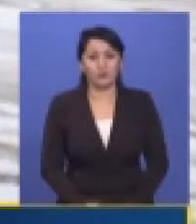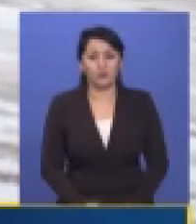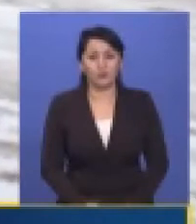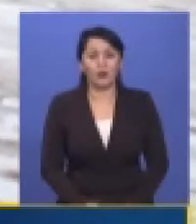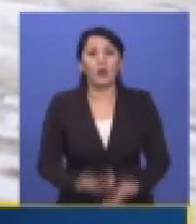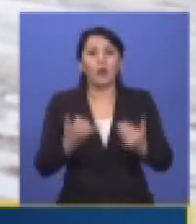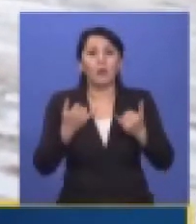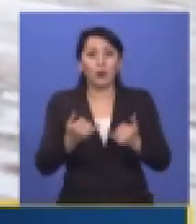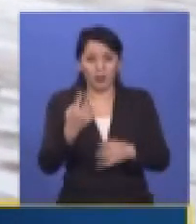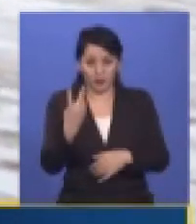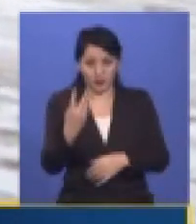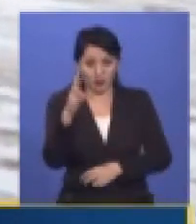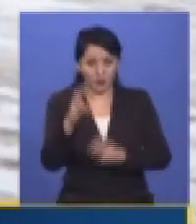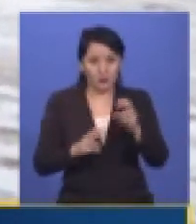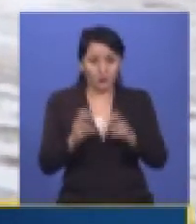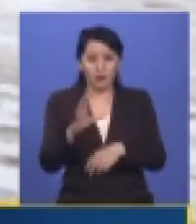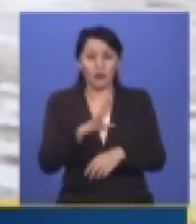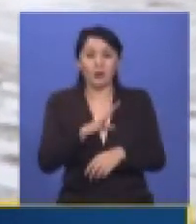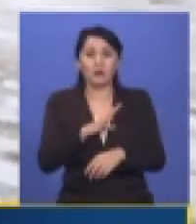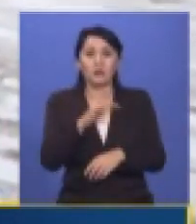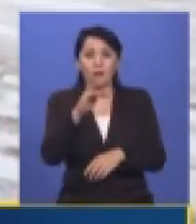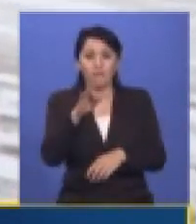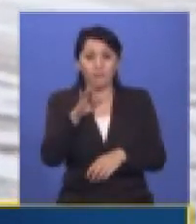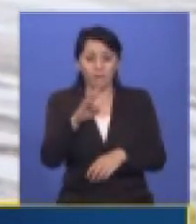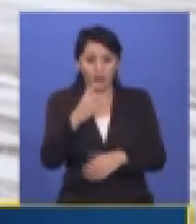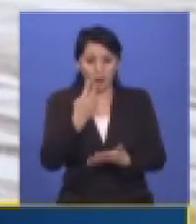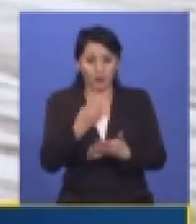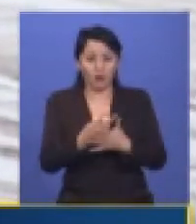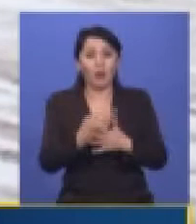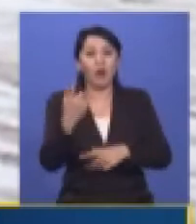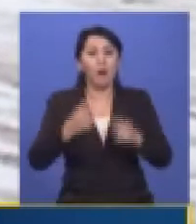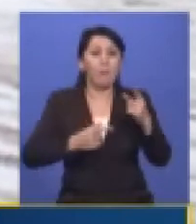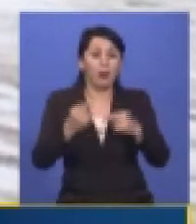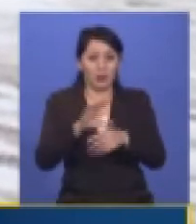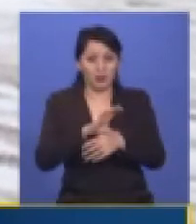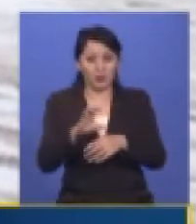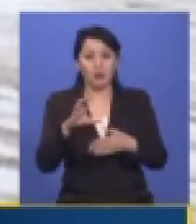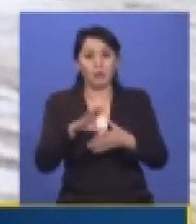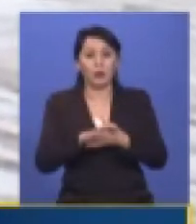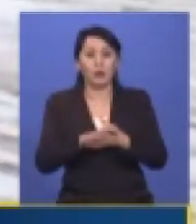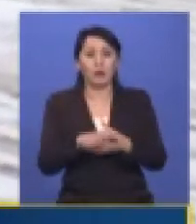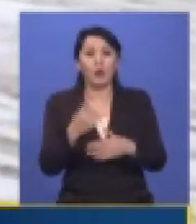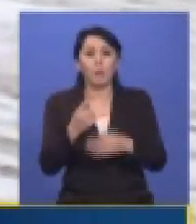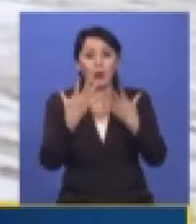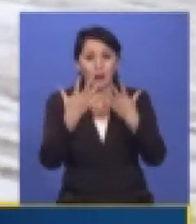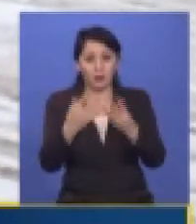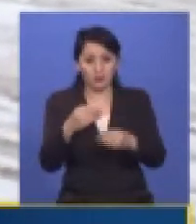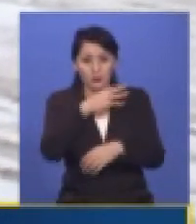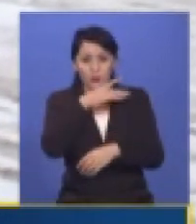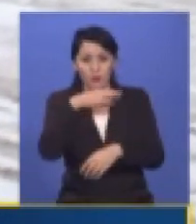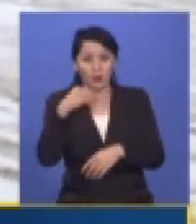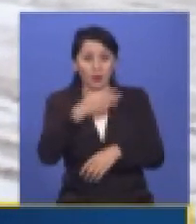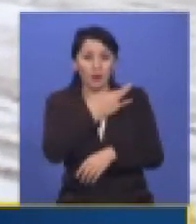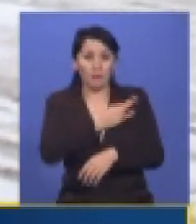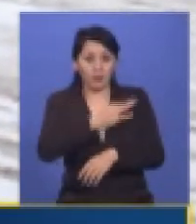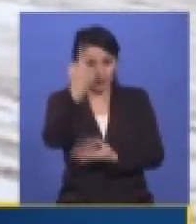Біз бүгін екі зауытты араладық. Фанердің қалай жасалатынын көріп, сүт өндіру процесімен таныстық. Бір күннің ішінде көптеген пайдалы